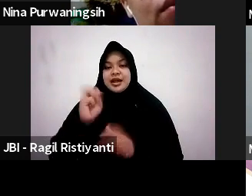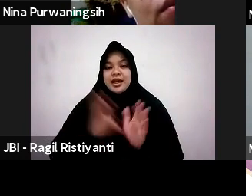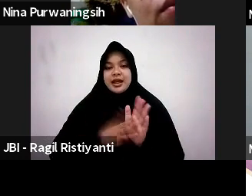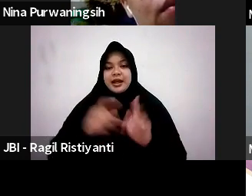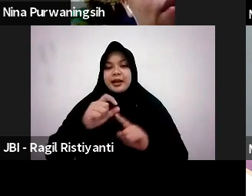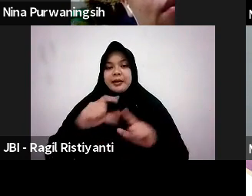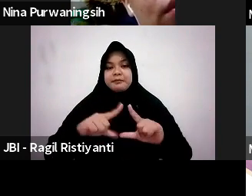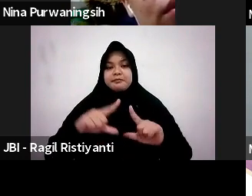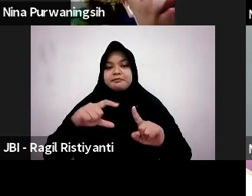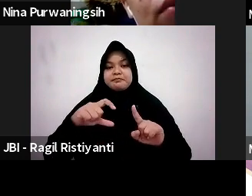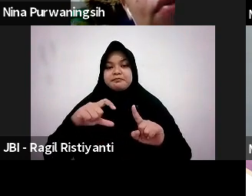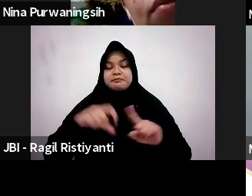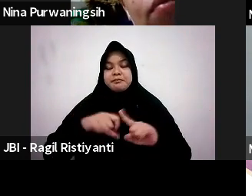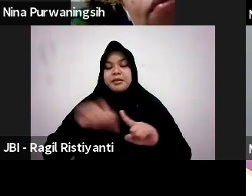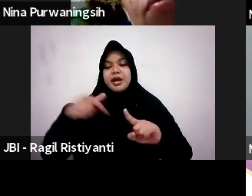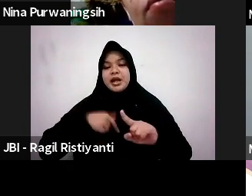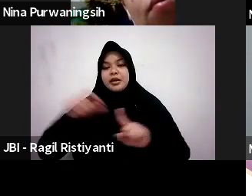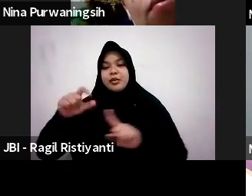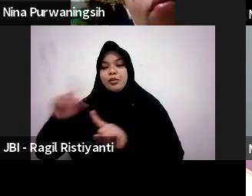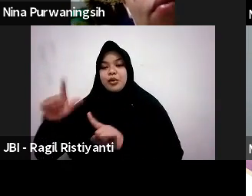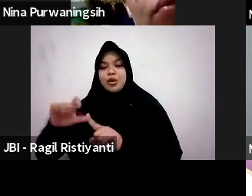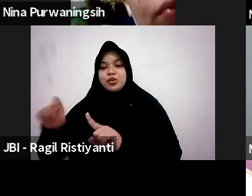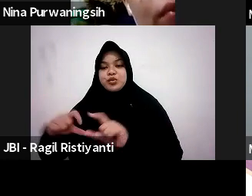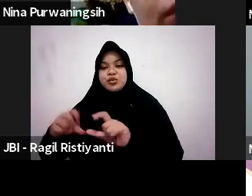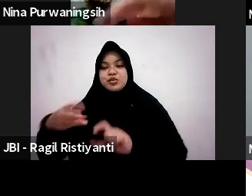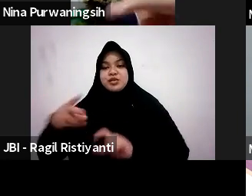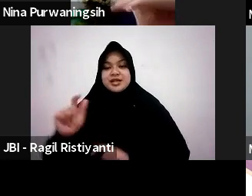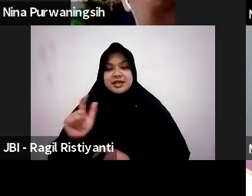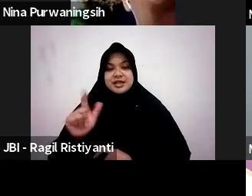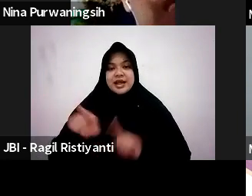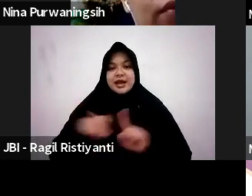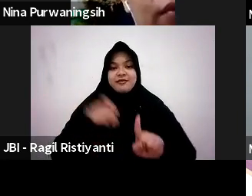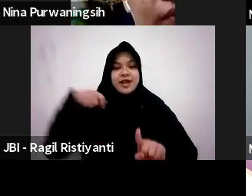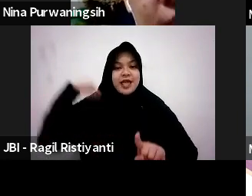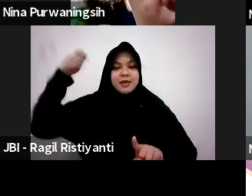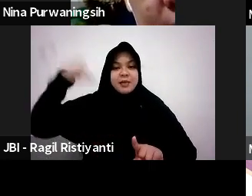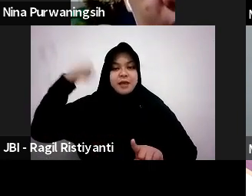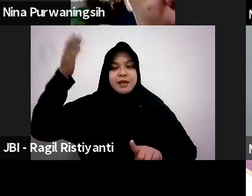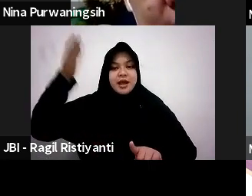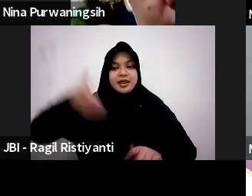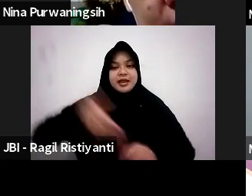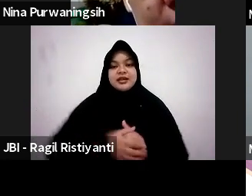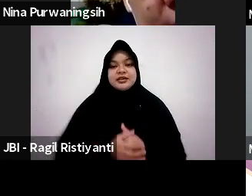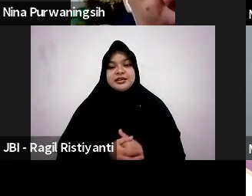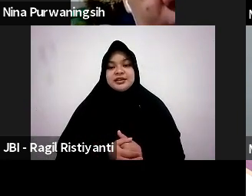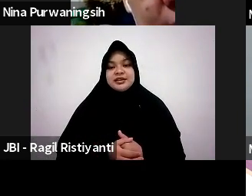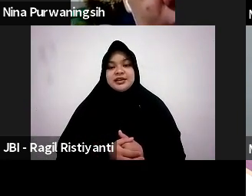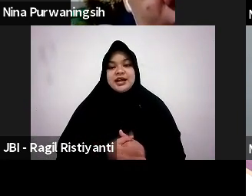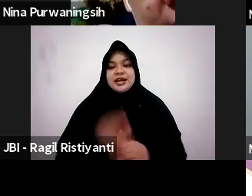dari impact in Pain control dari dari film ini yang penting juga akan sehari kemudian